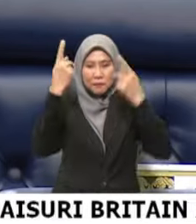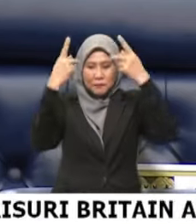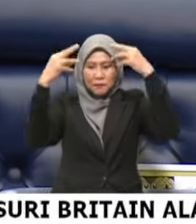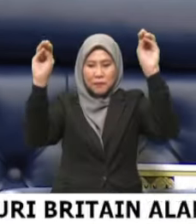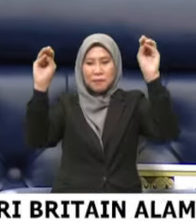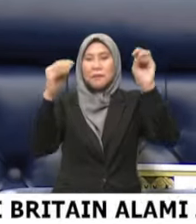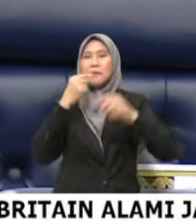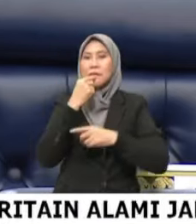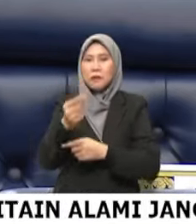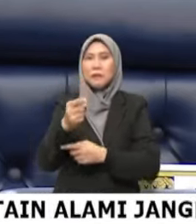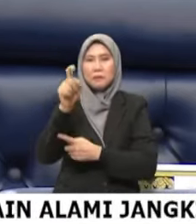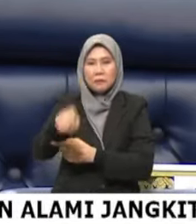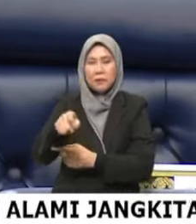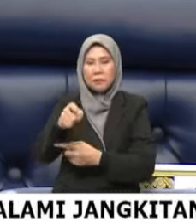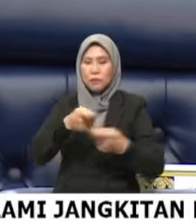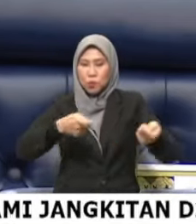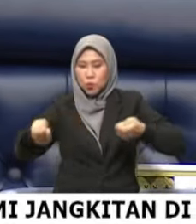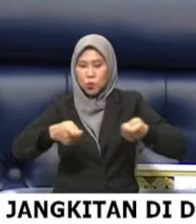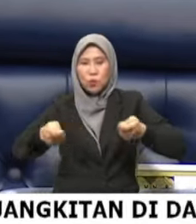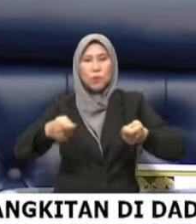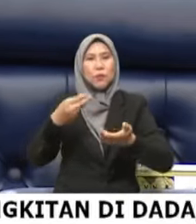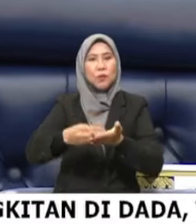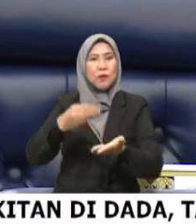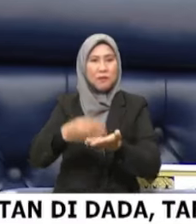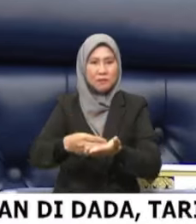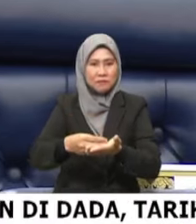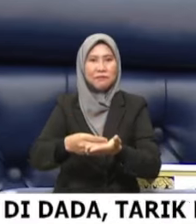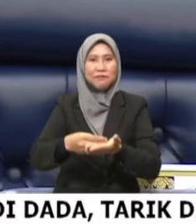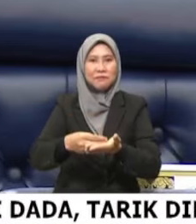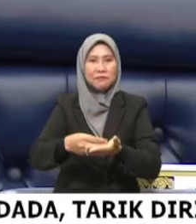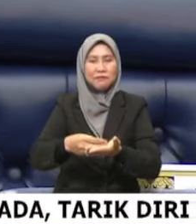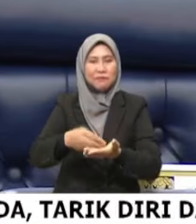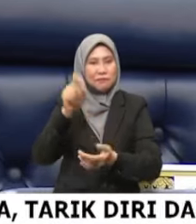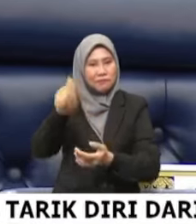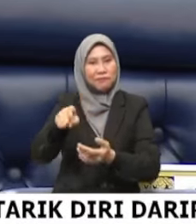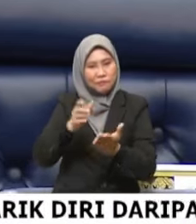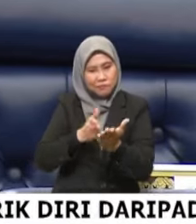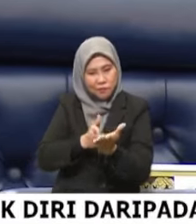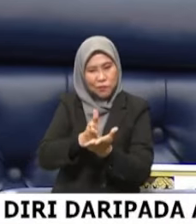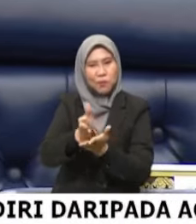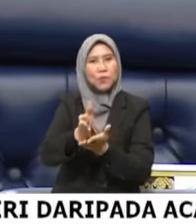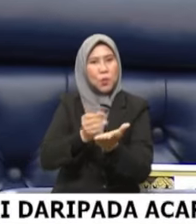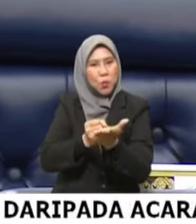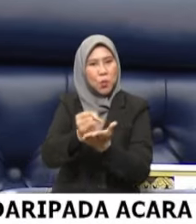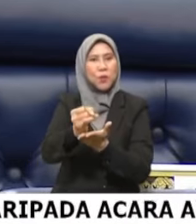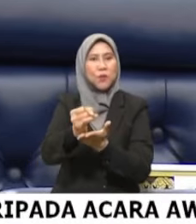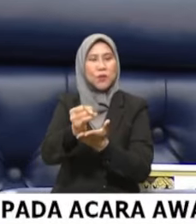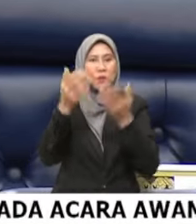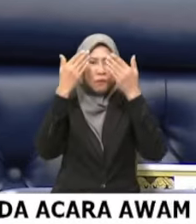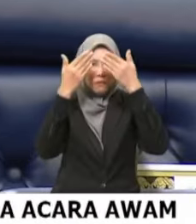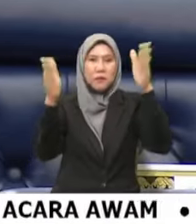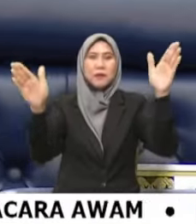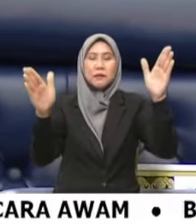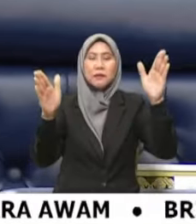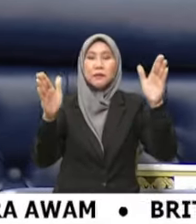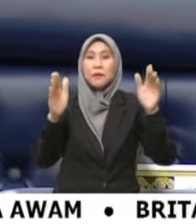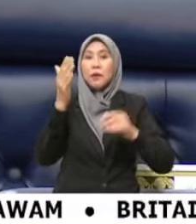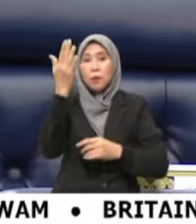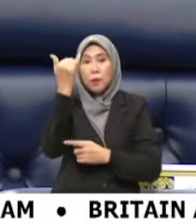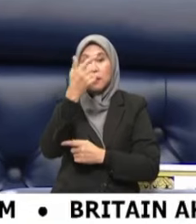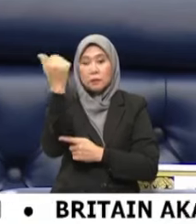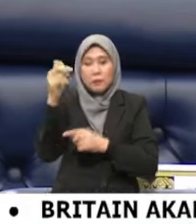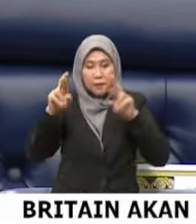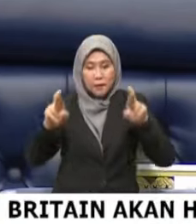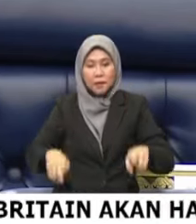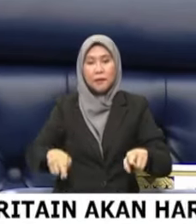Menteri, tata kelola ini perlu di transparan, open dan supaya rakyat tahu yang betul-betul